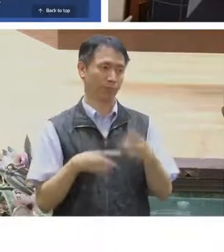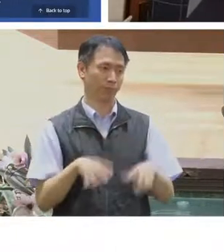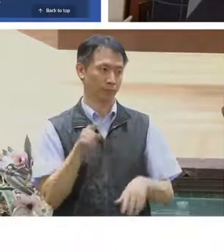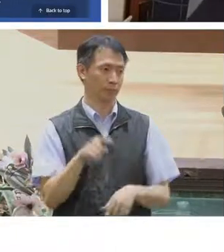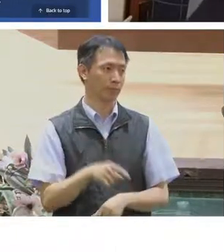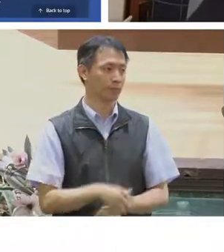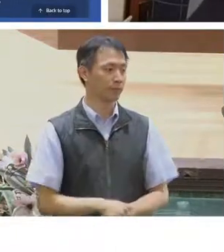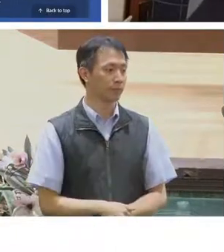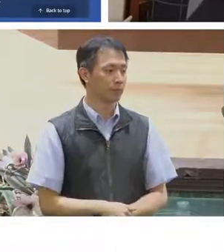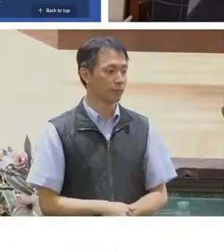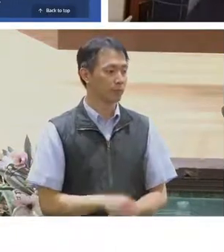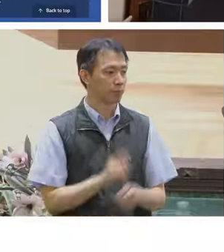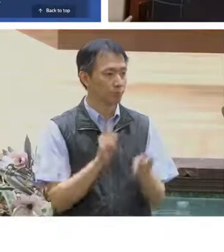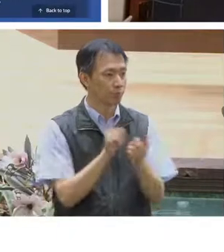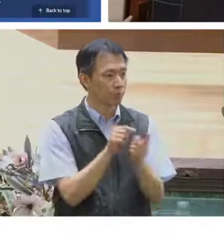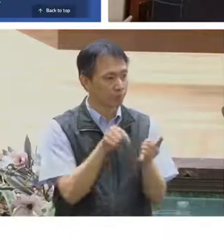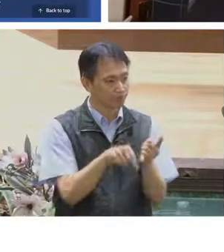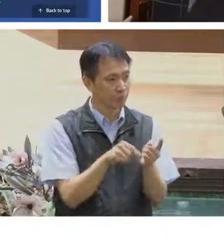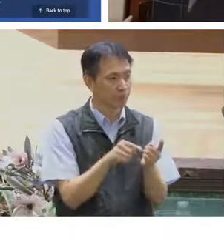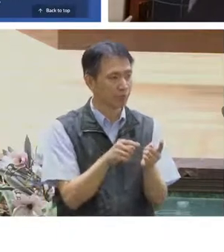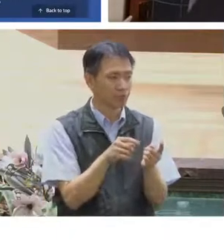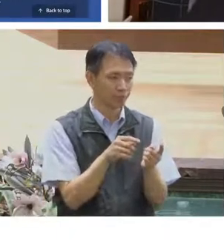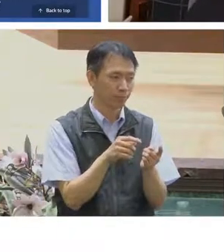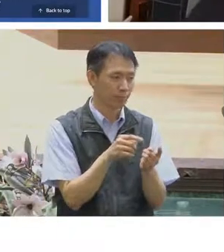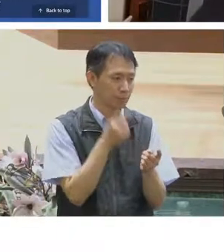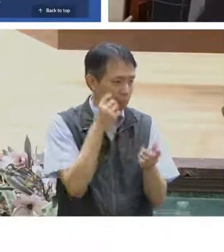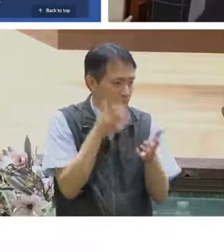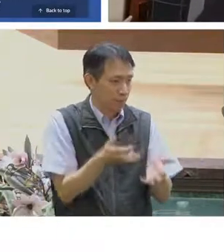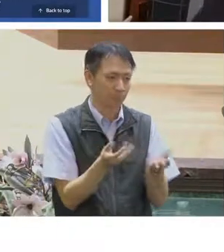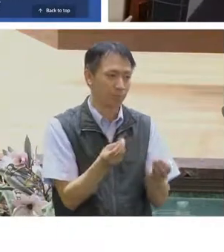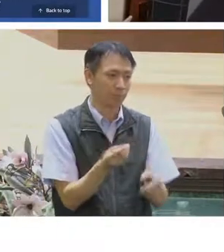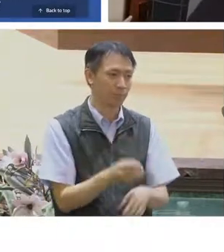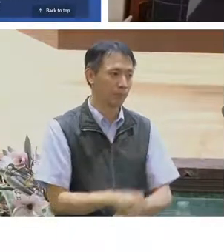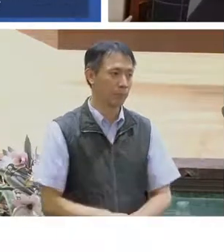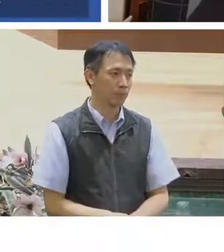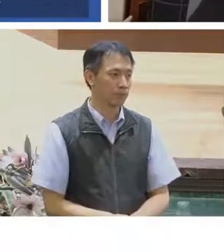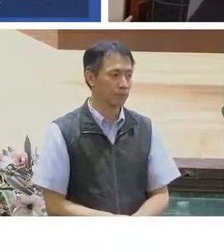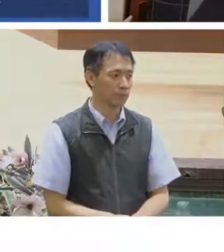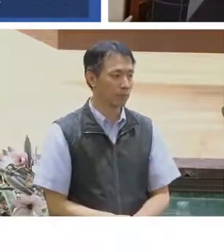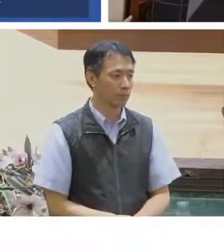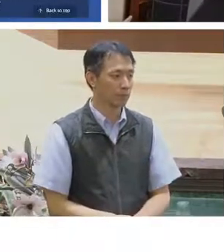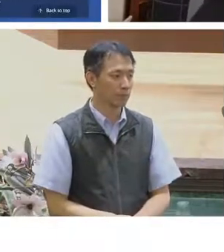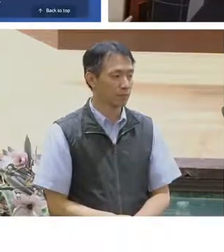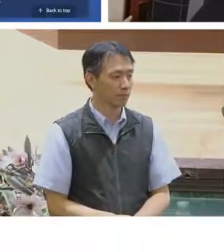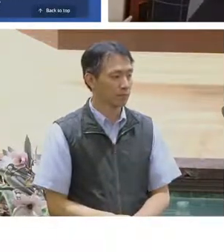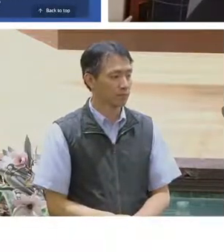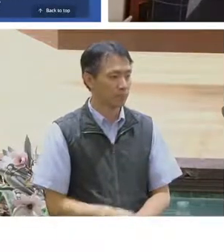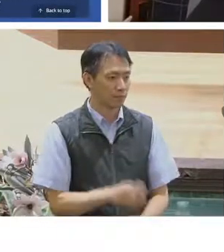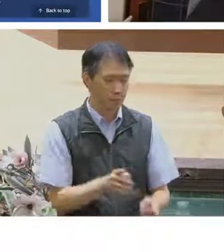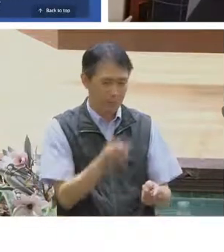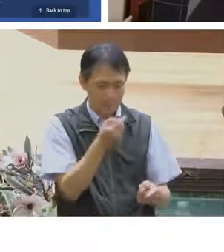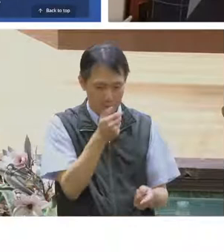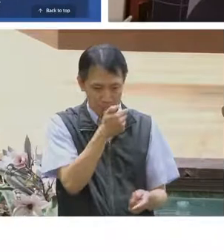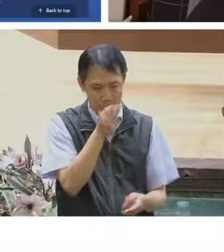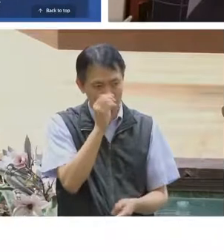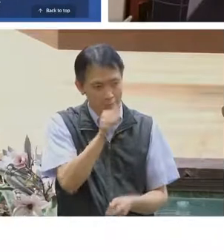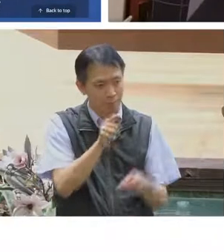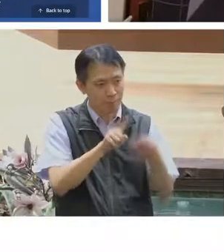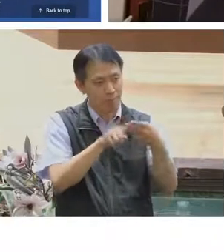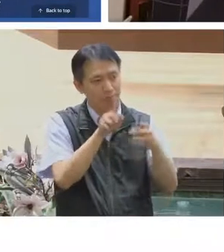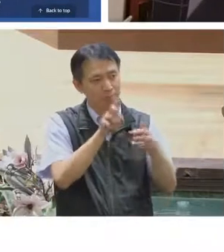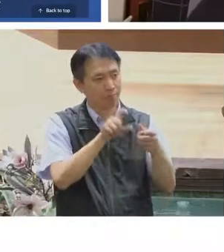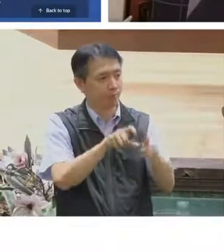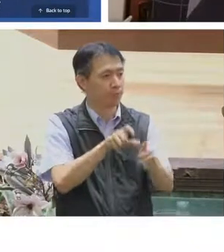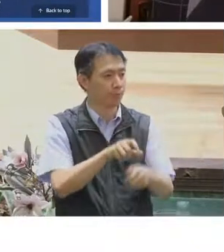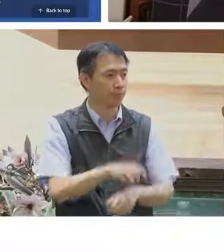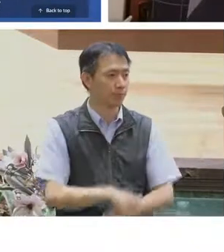会的真的很弱，所以这是在做工作的话还就是很一些敏感的工作，其实的做的人